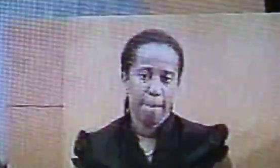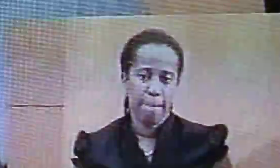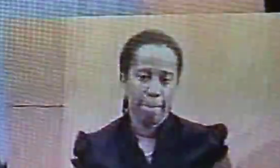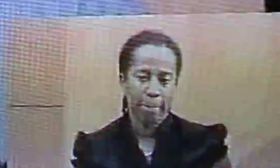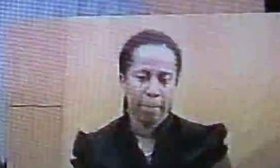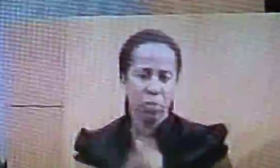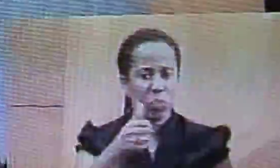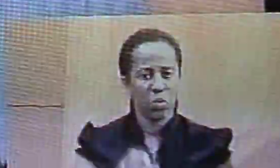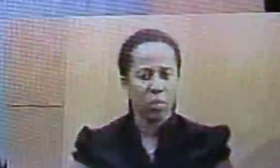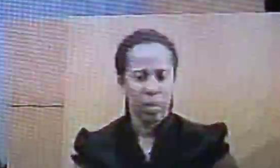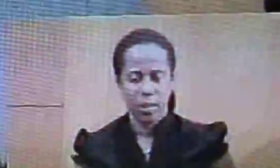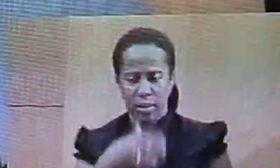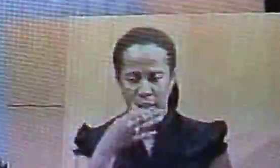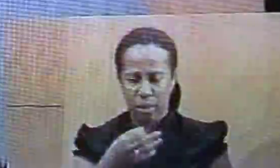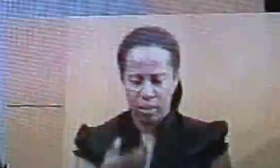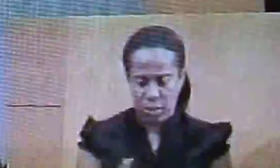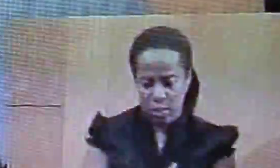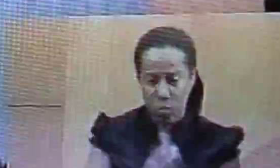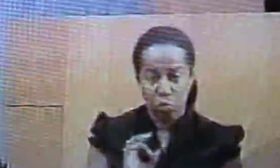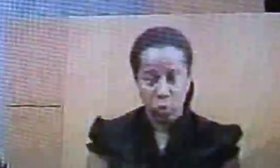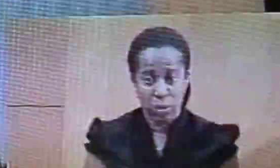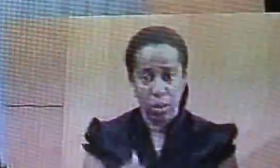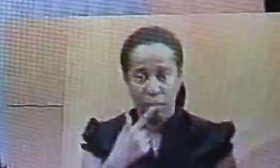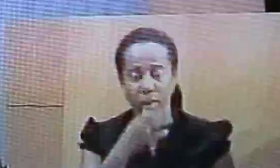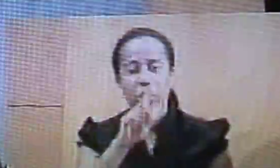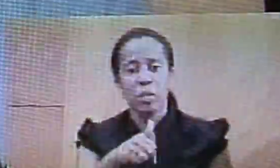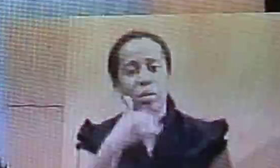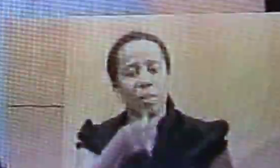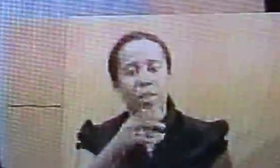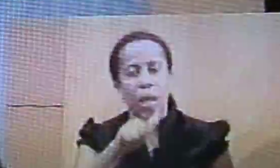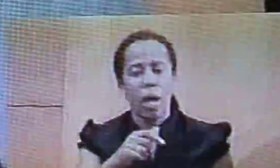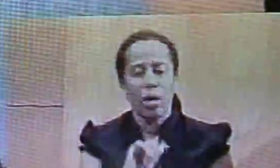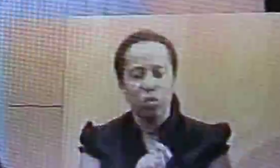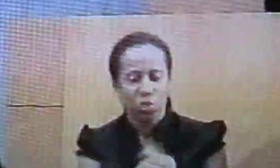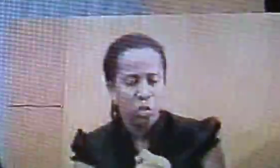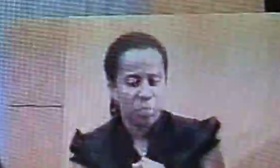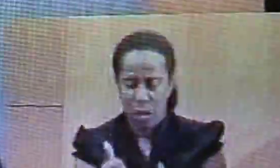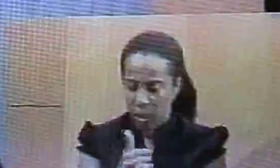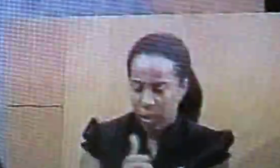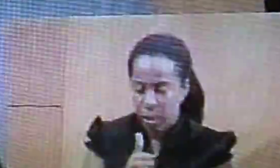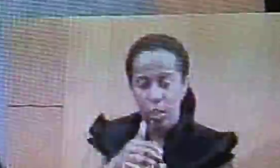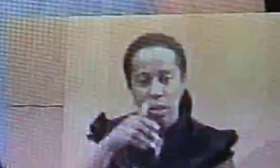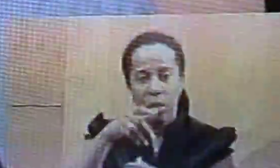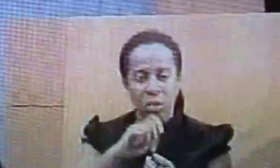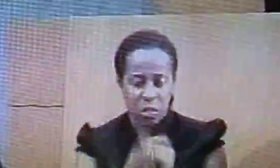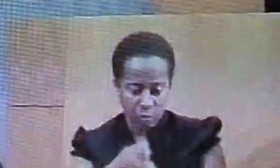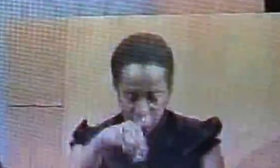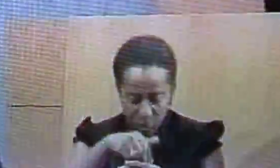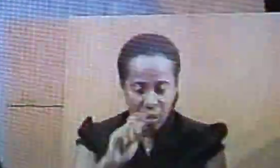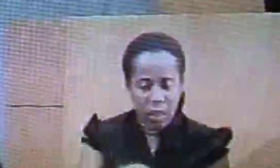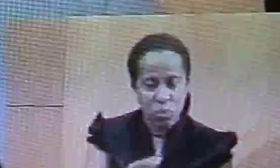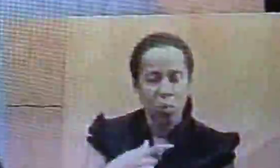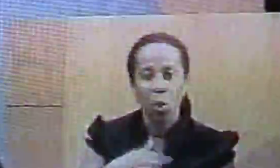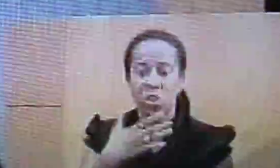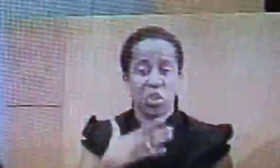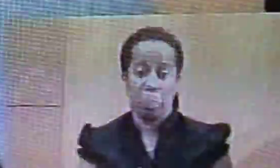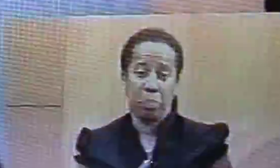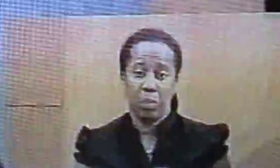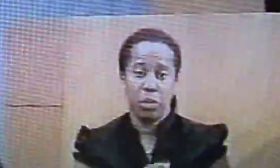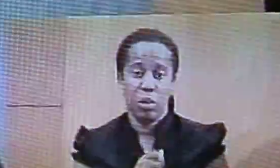une des collègues qui vient de me précéder, disant qu'il y a un changement de doctrine, un changement de nature. Moi, je n'aime pas ce